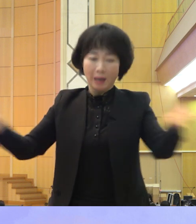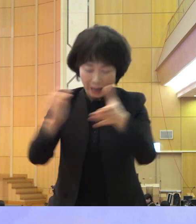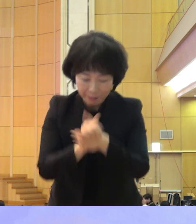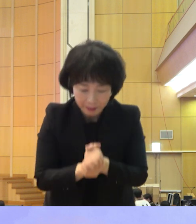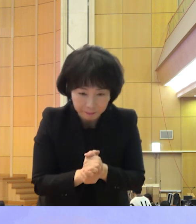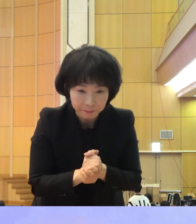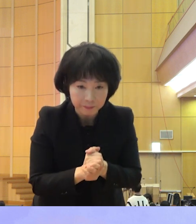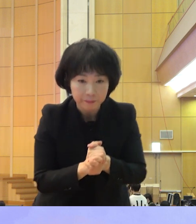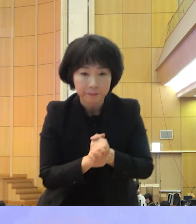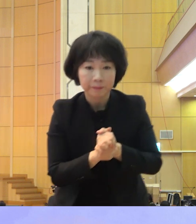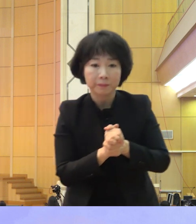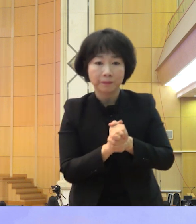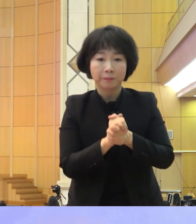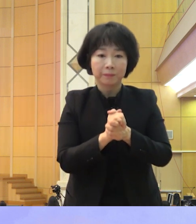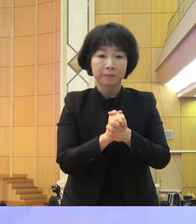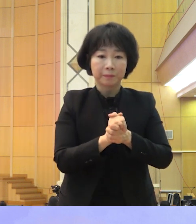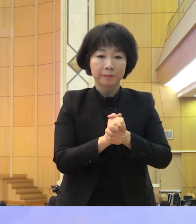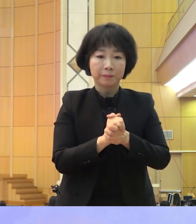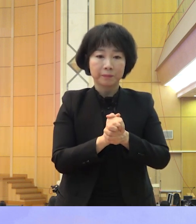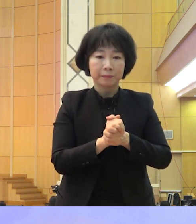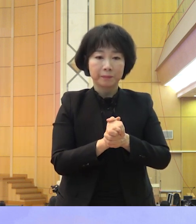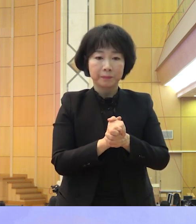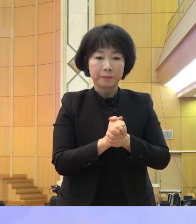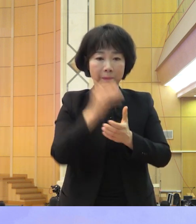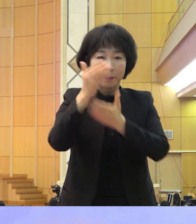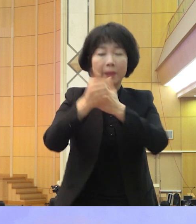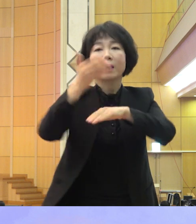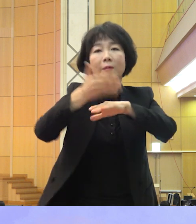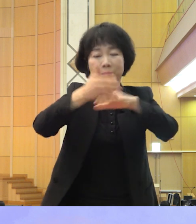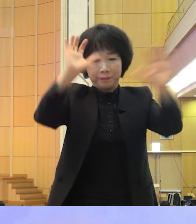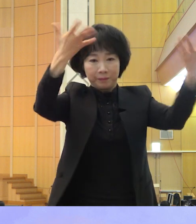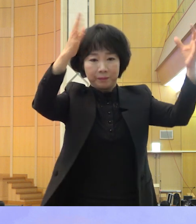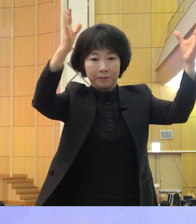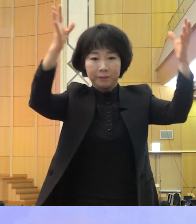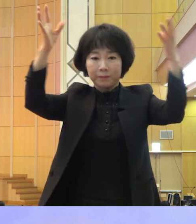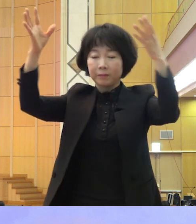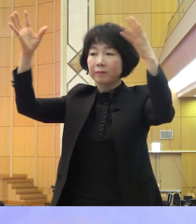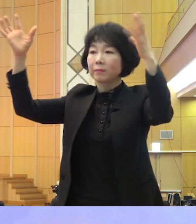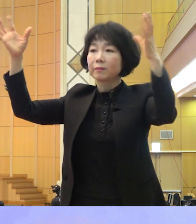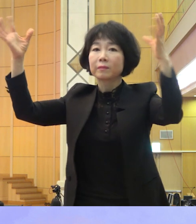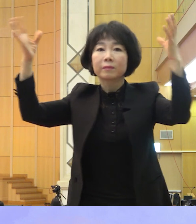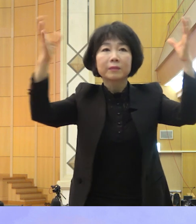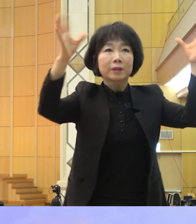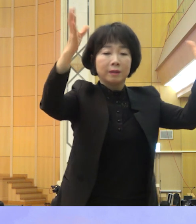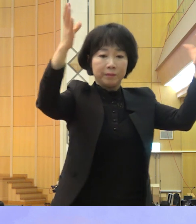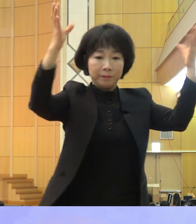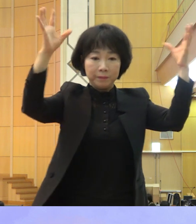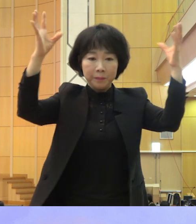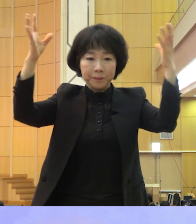것입니다. 할렐루야. 이거 엄청난 축복입니다. 하나님께 감사와 영광의 박수를 드리겠습니다.